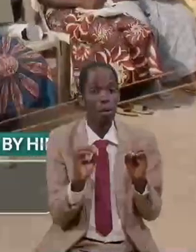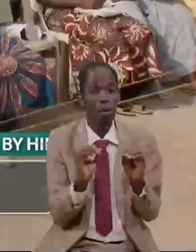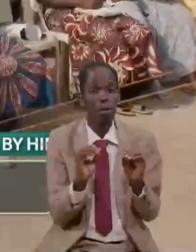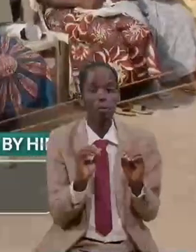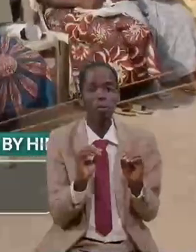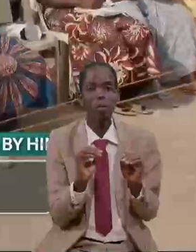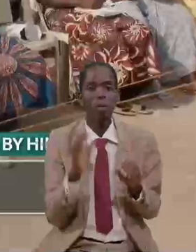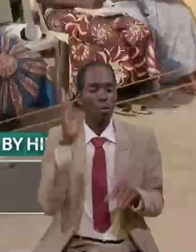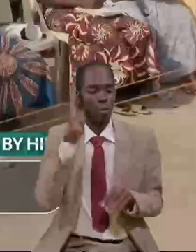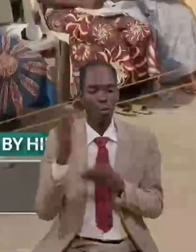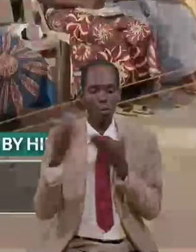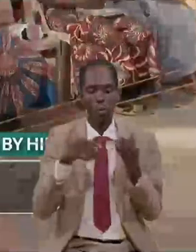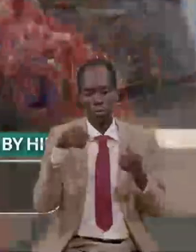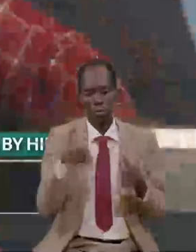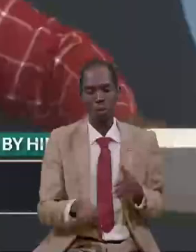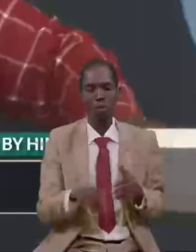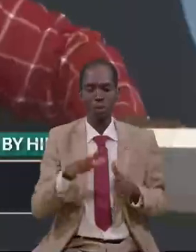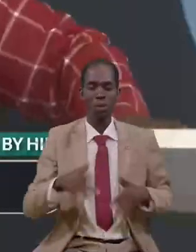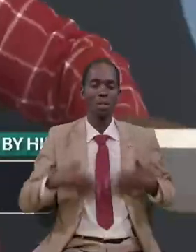va renverser ta vie.